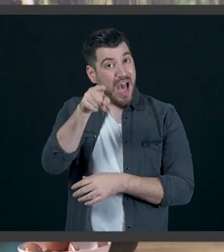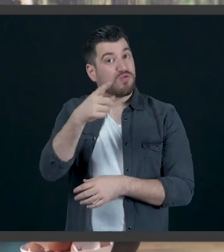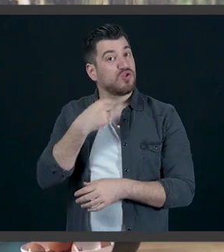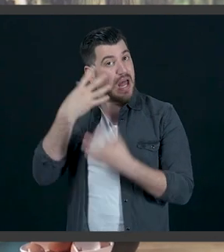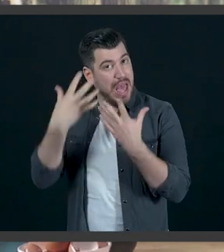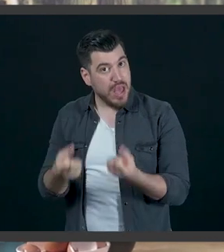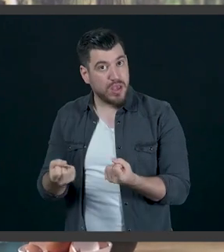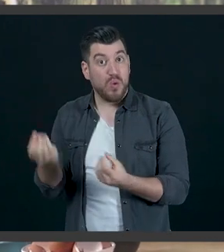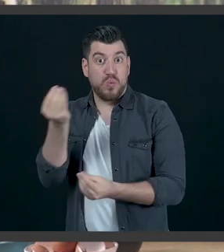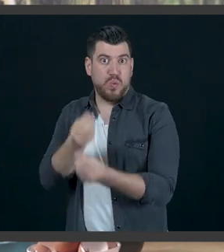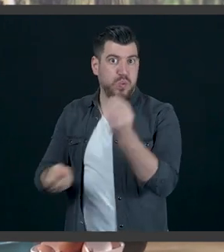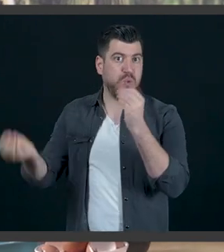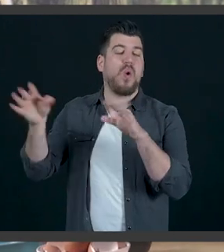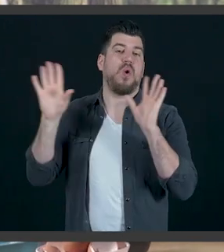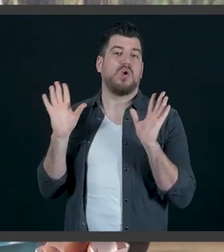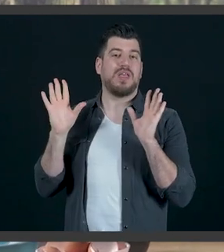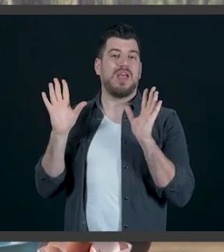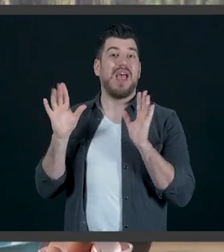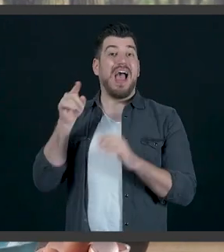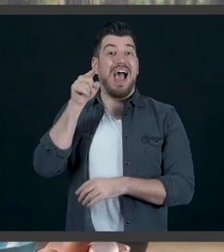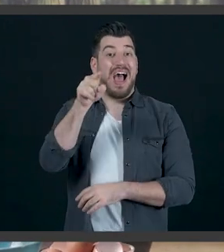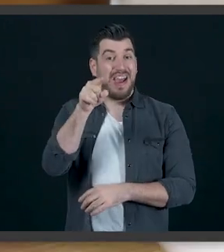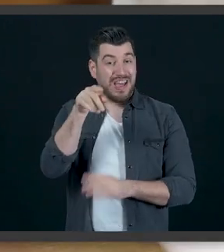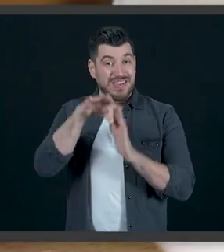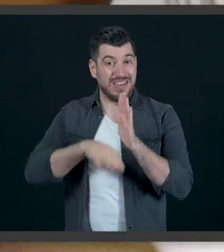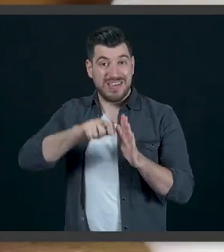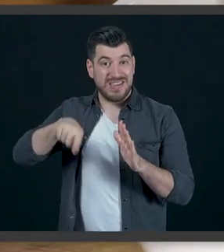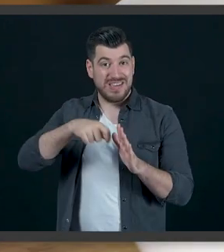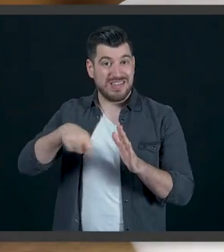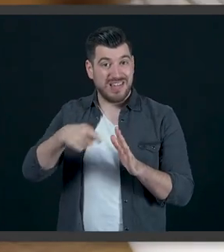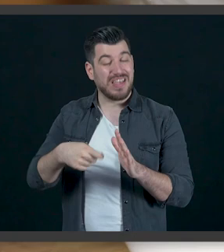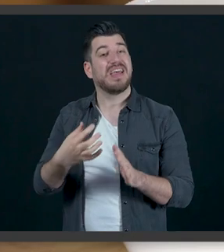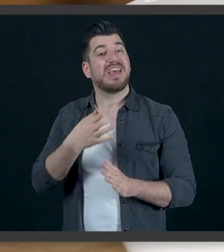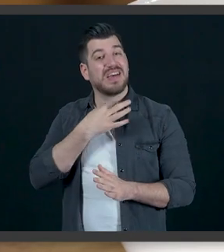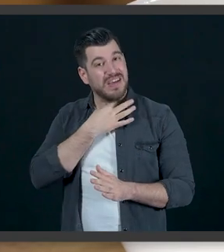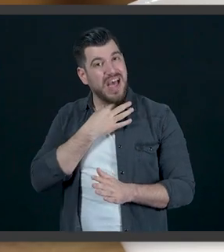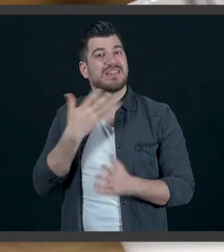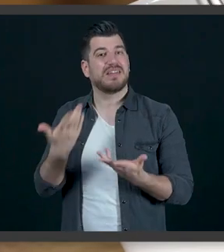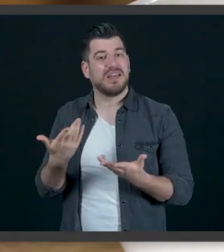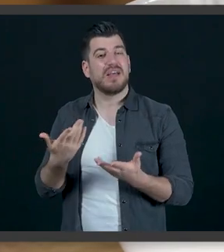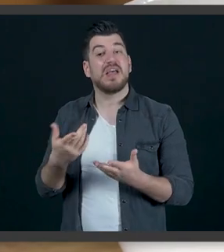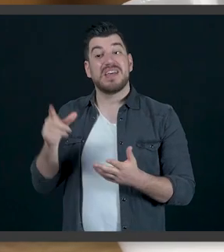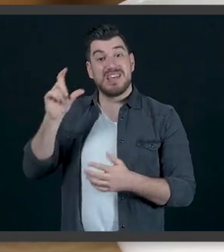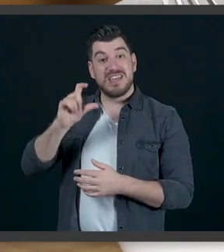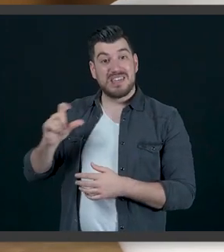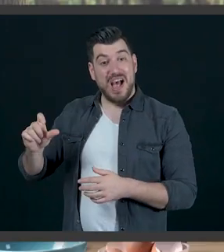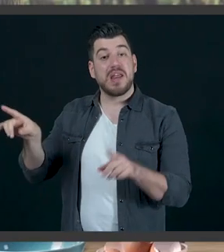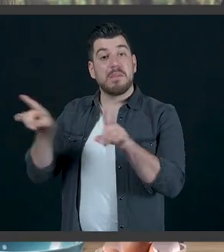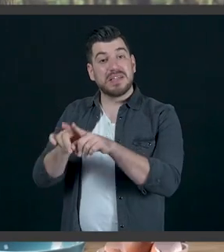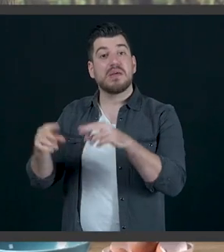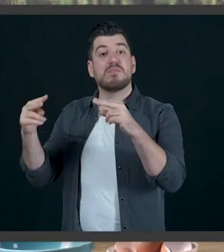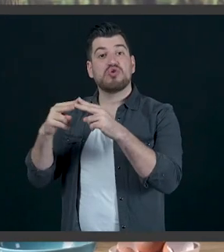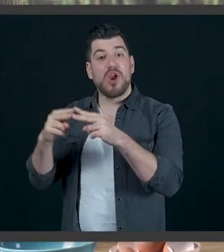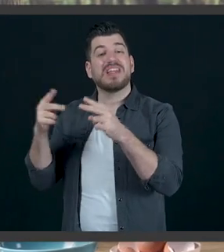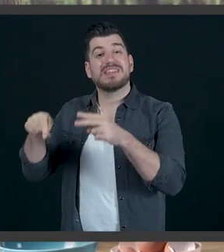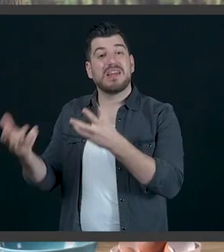ζάχαρη το μείγμα μας, δεν έχει πάρα πολύ αρκετή, αλλά αυτό που θα μας δώσει στη συγκεκριμένη συνταγή αυτή τη μαστιχωτή υφή που θέλουμε είναι τα αυγά μαζί με τη σοκολάτα και